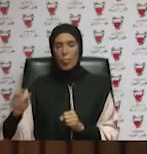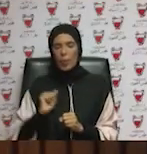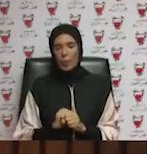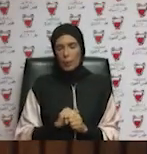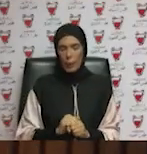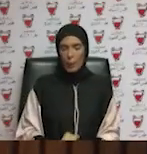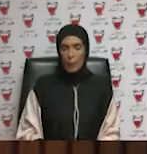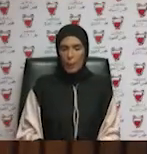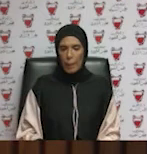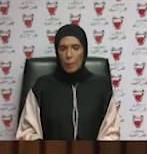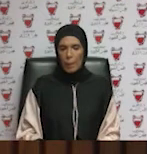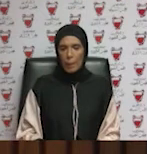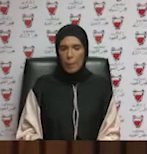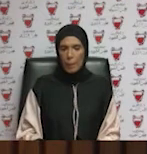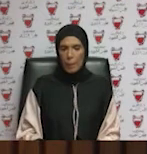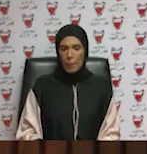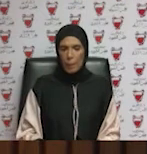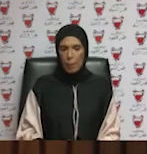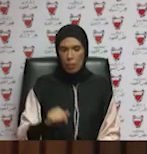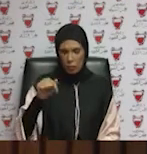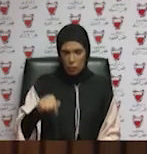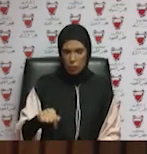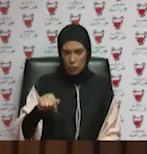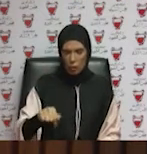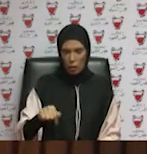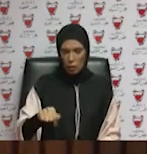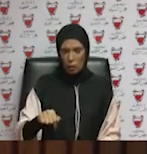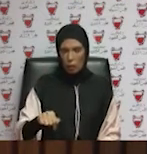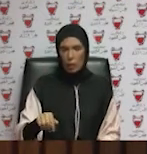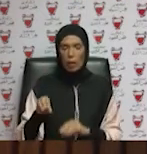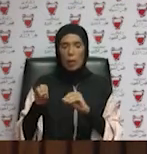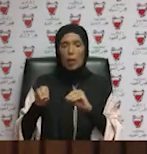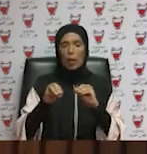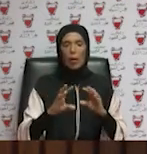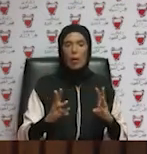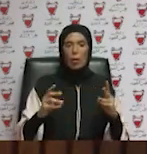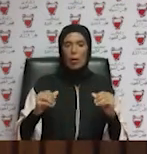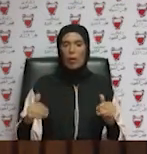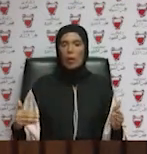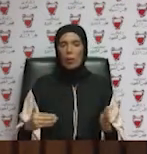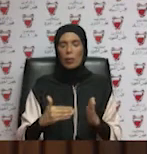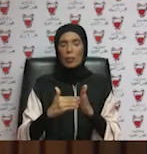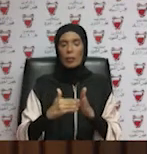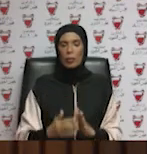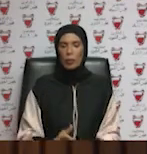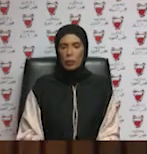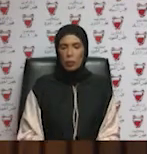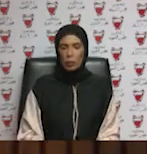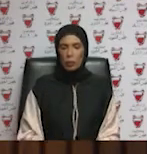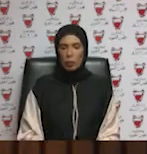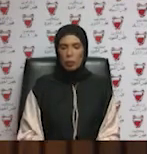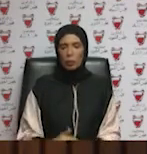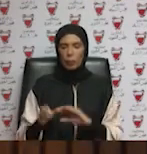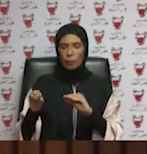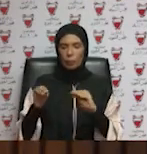ترى أنه لا تزال هناك بعض الملاحظات على الحساب الختامي توجز في النقاط الآتية. ملاحظات